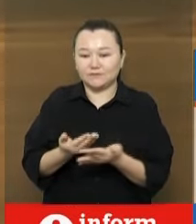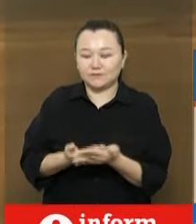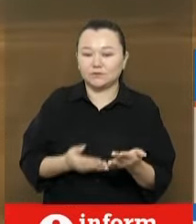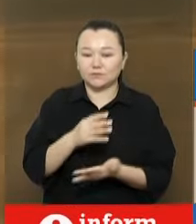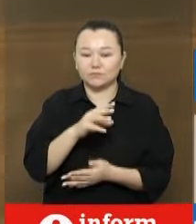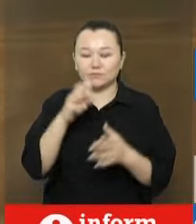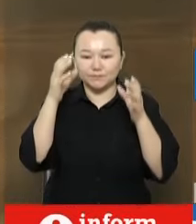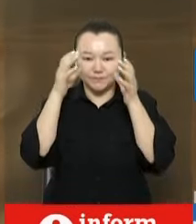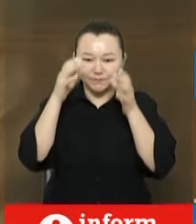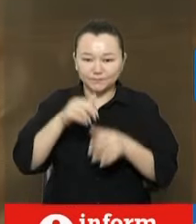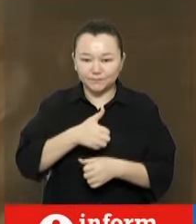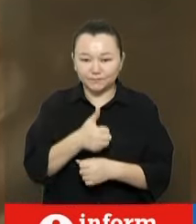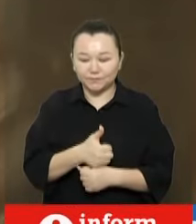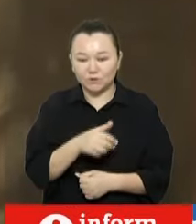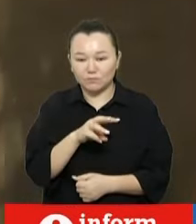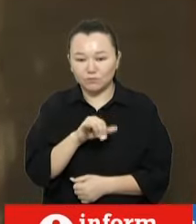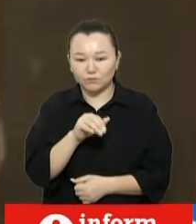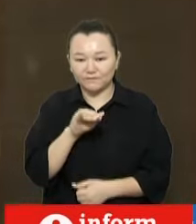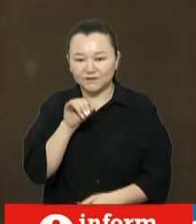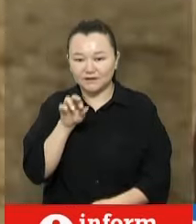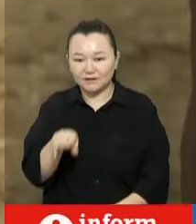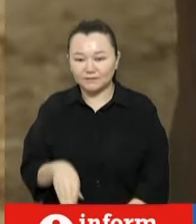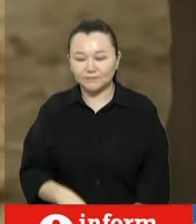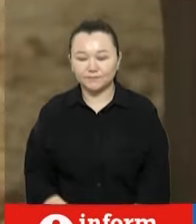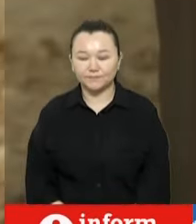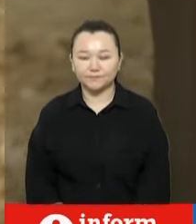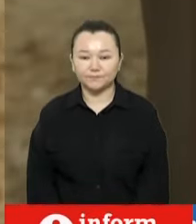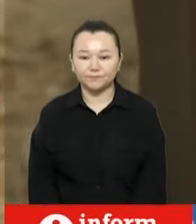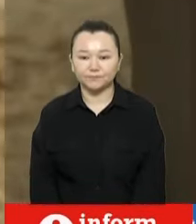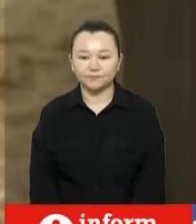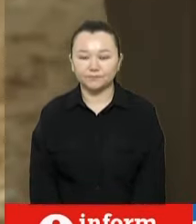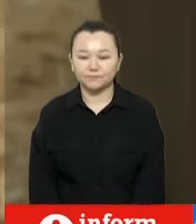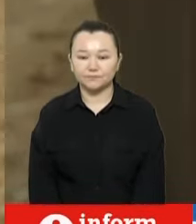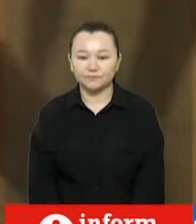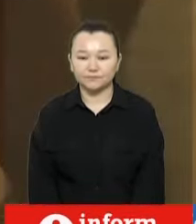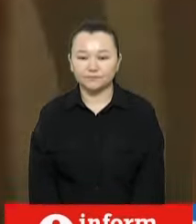Мақсат Жақсыбайұлы, Информбюро, Түркістан облысы.